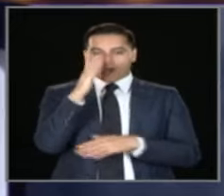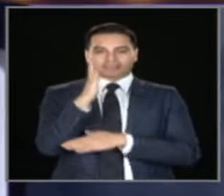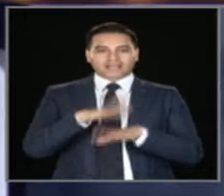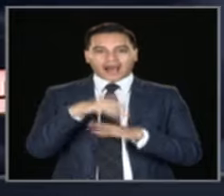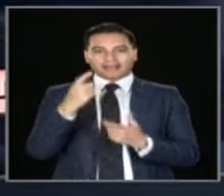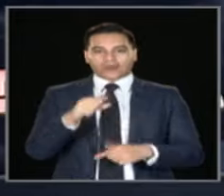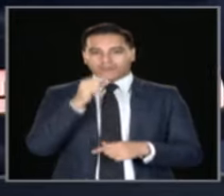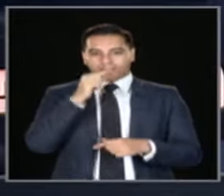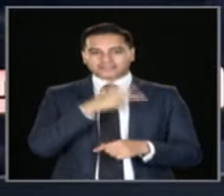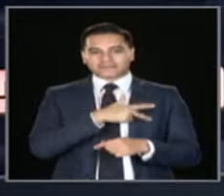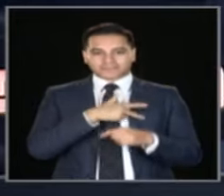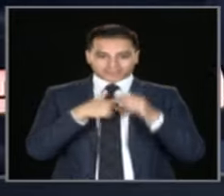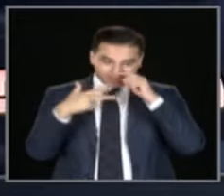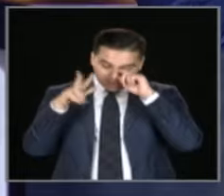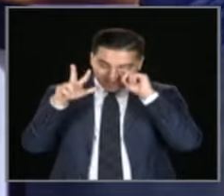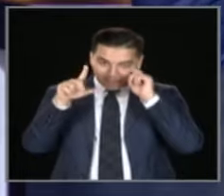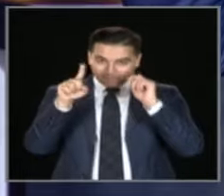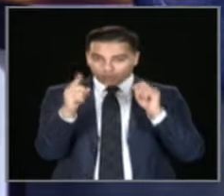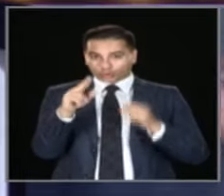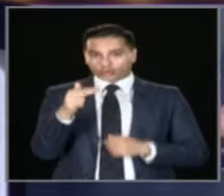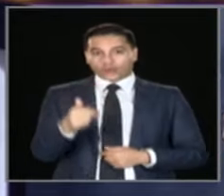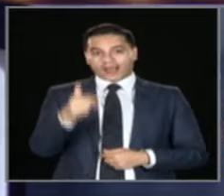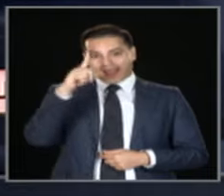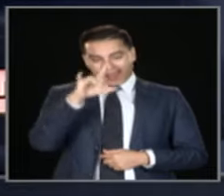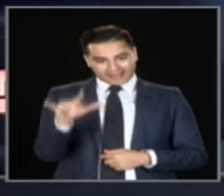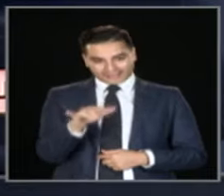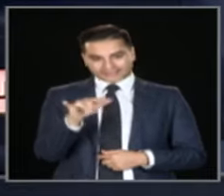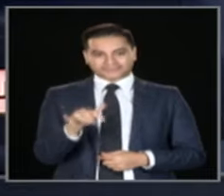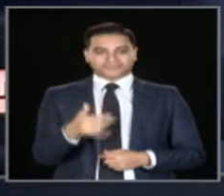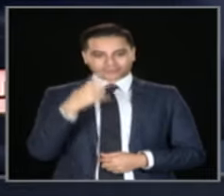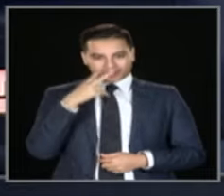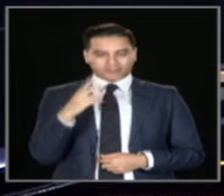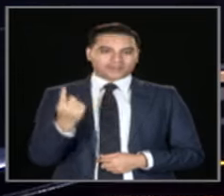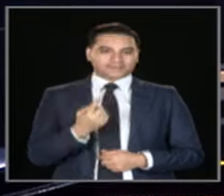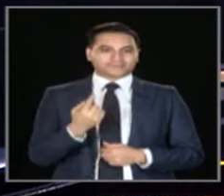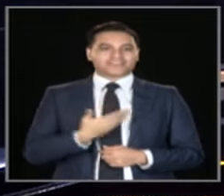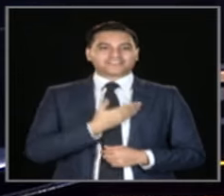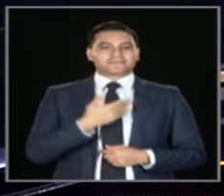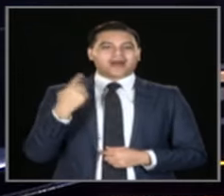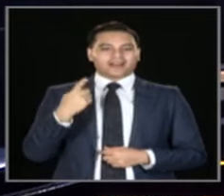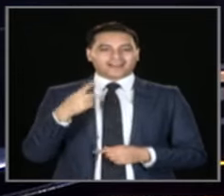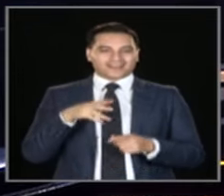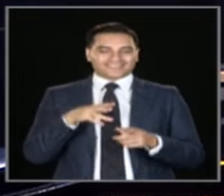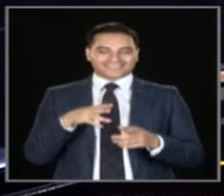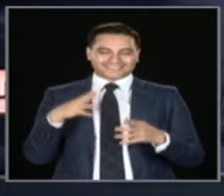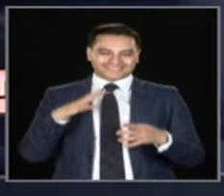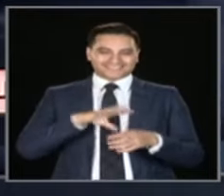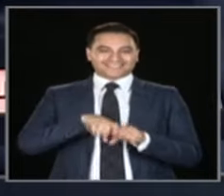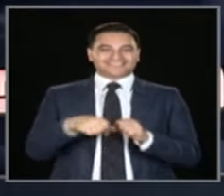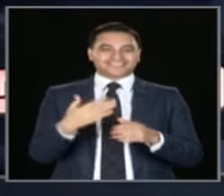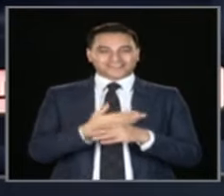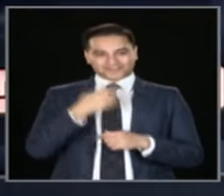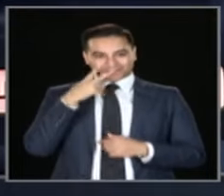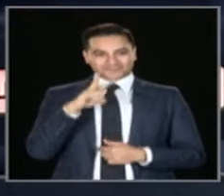انت هتزعل زعل. بص يارا مش هترحمك. هو اسماعيليه هيضربوني هناك بجد. في الاسماعيليه هيضربوك؟ كويس، انا كده مبسوط. احنا برازيل اصلا،